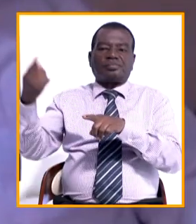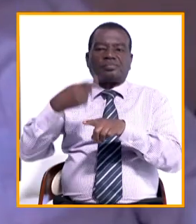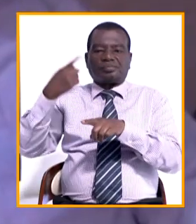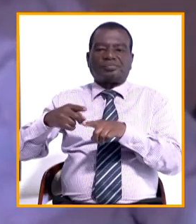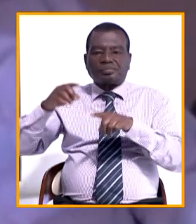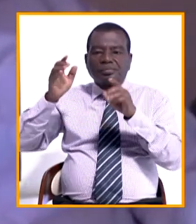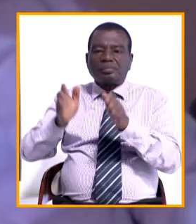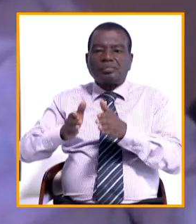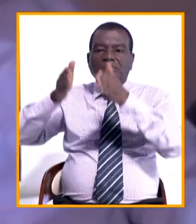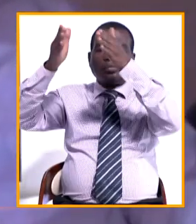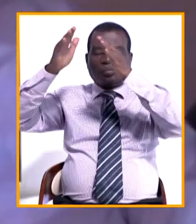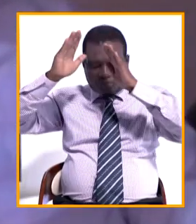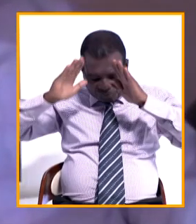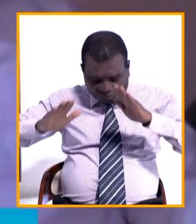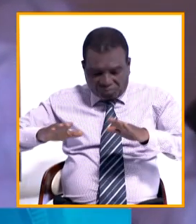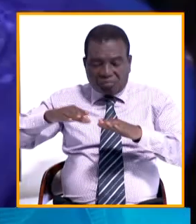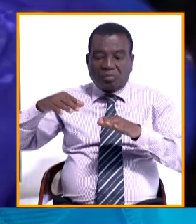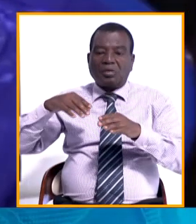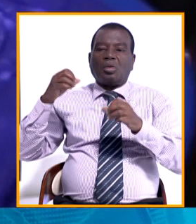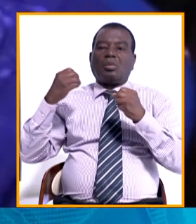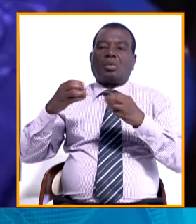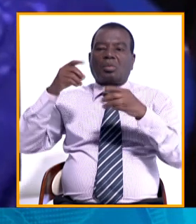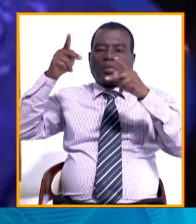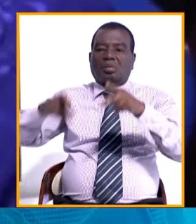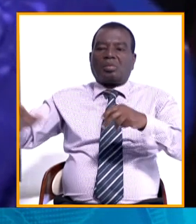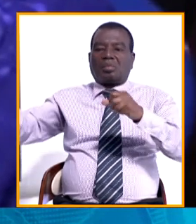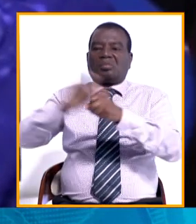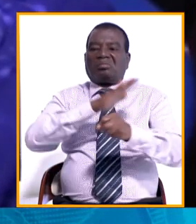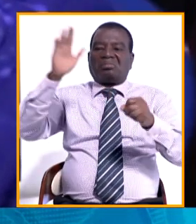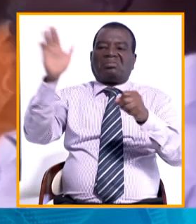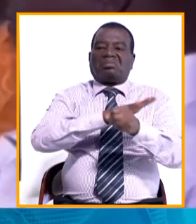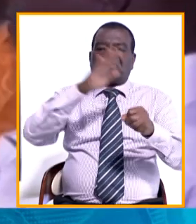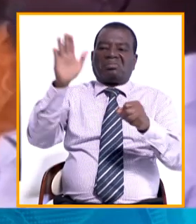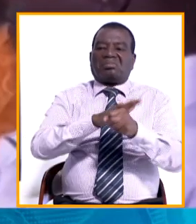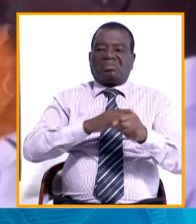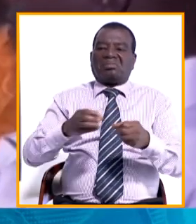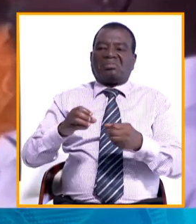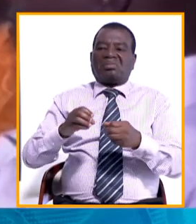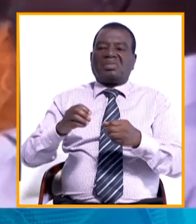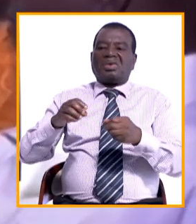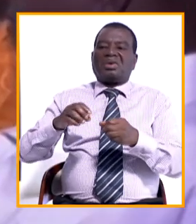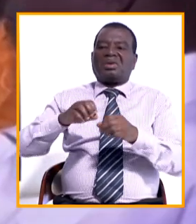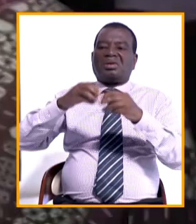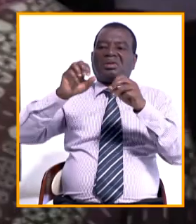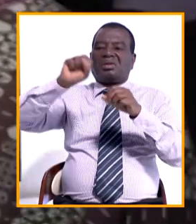d'assaut dans la nuit de ce vendredi 7 octobre pour la célébration du Mauloud 2022. Le samedi 8